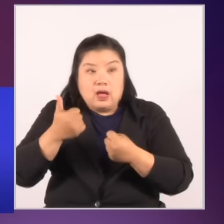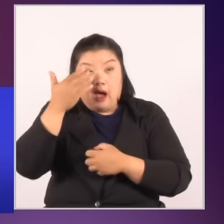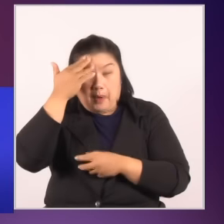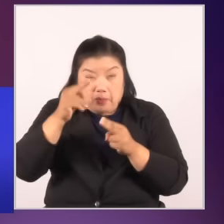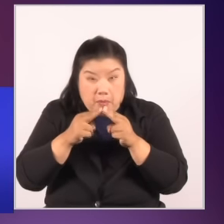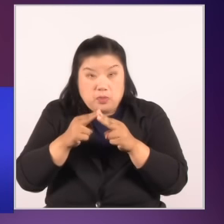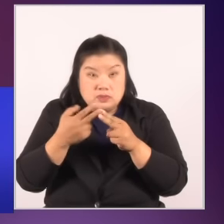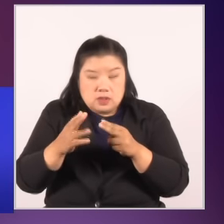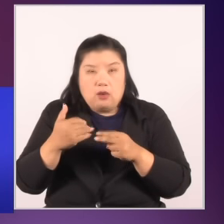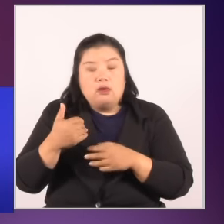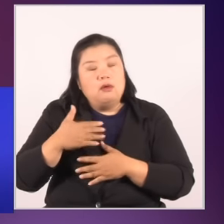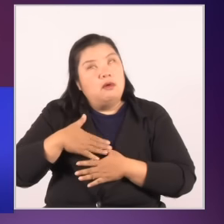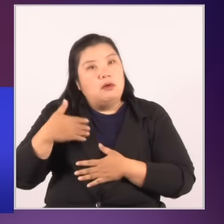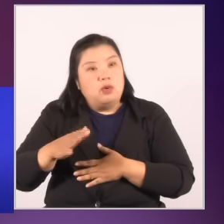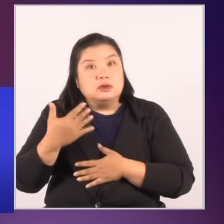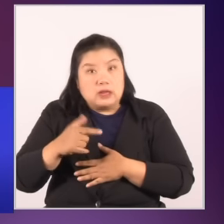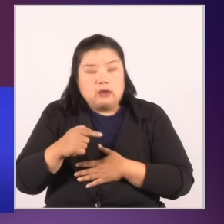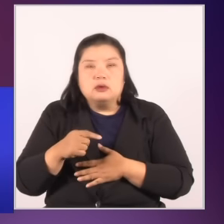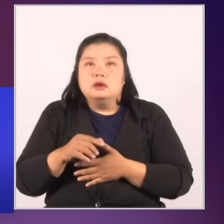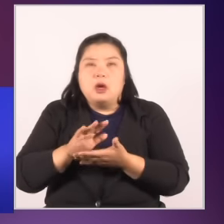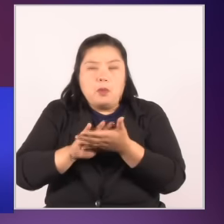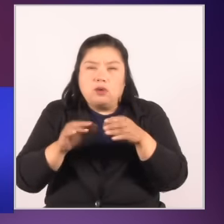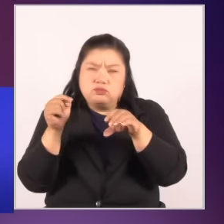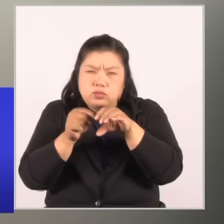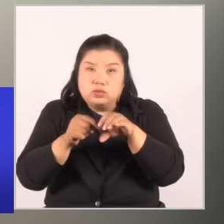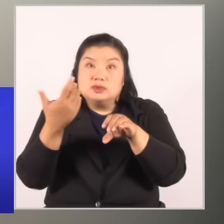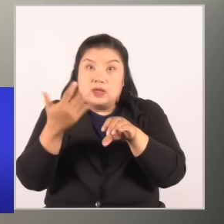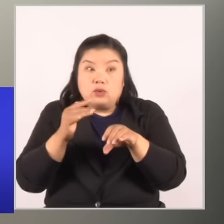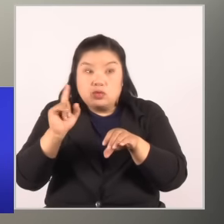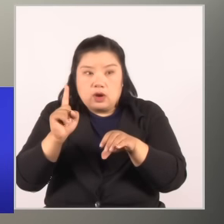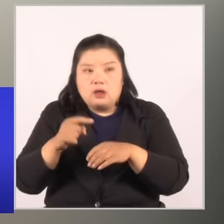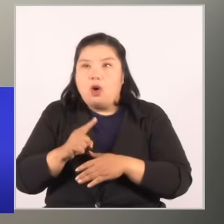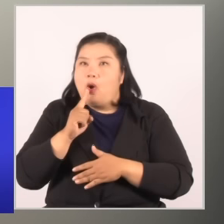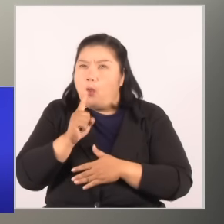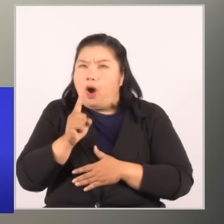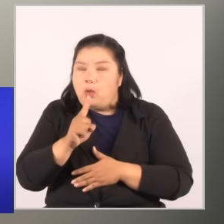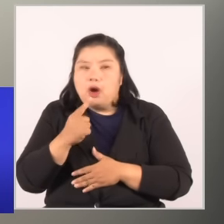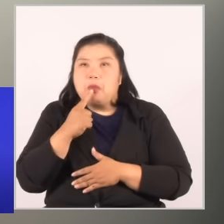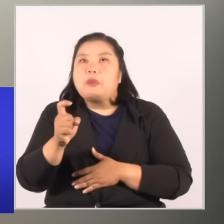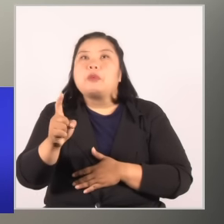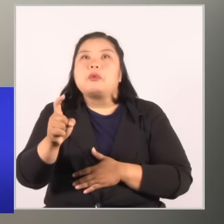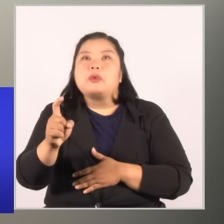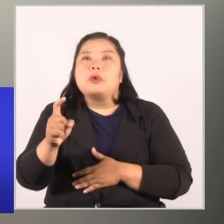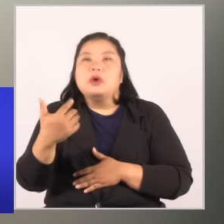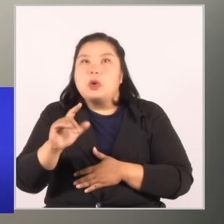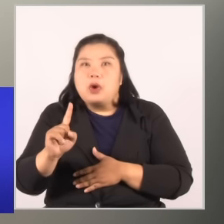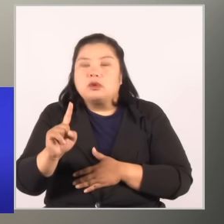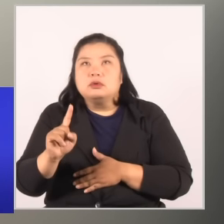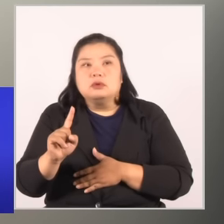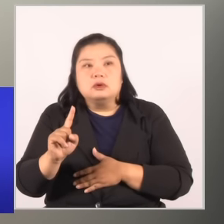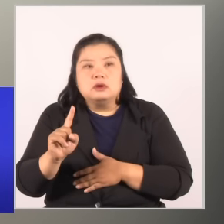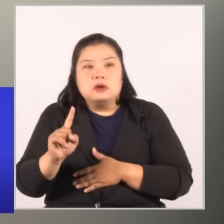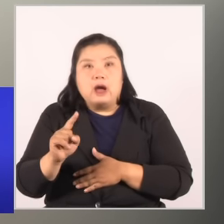ธอหลังจากมีเพศสัมพันธ์เสร็จก็มีการดุด่าว่ากล่าวด้วยคำหยาบคายกับเธอมีการทำร้ายเธอด้วยการกัดขา